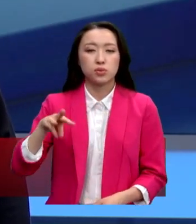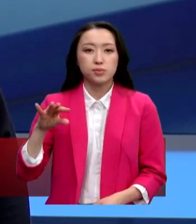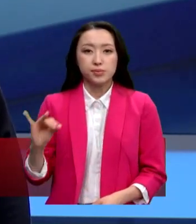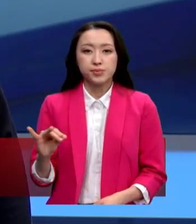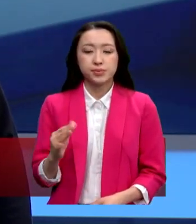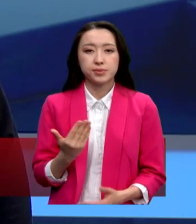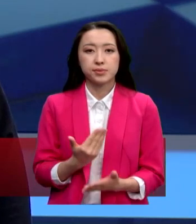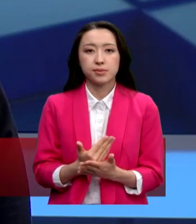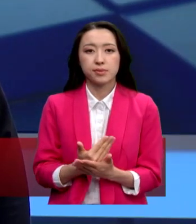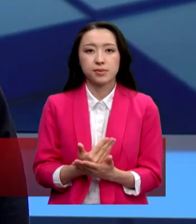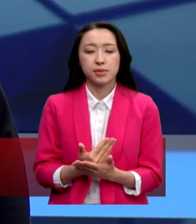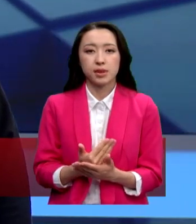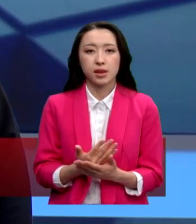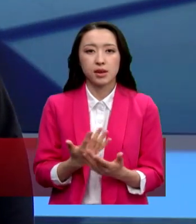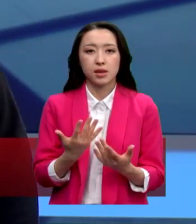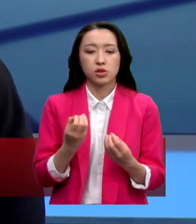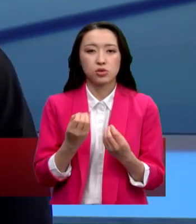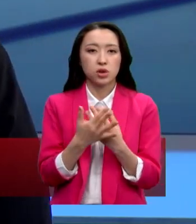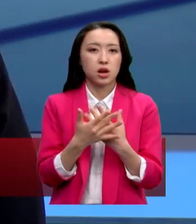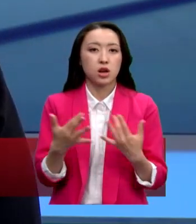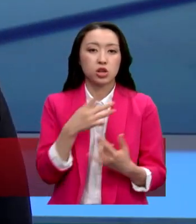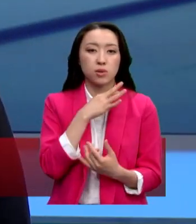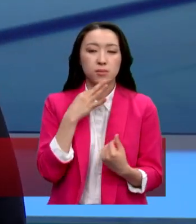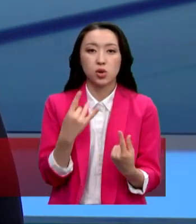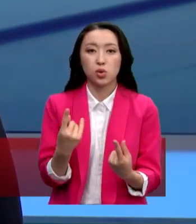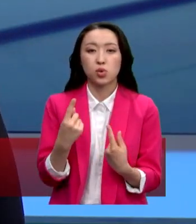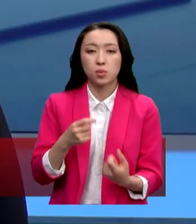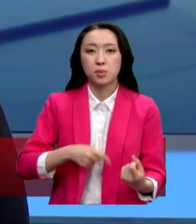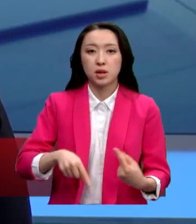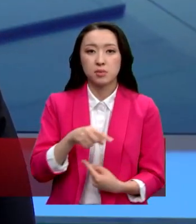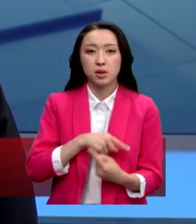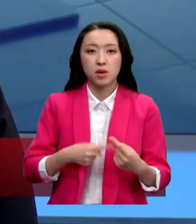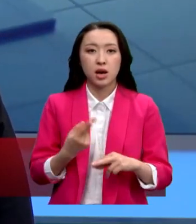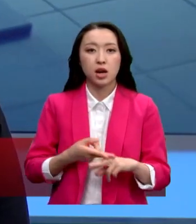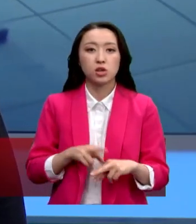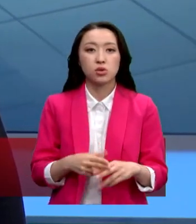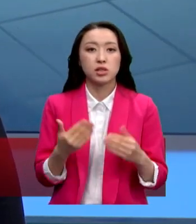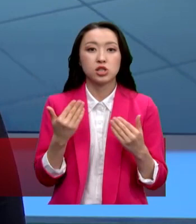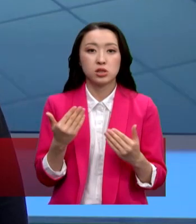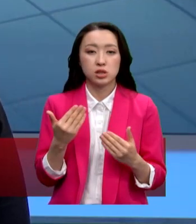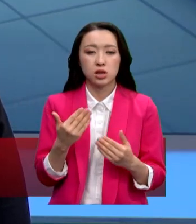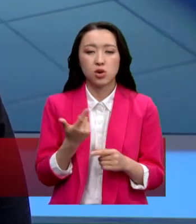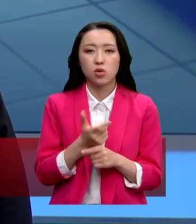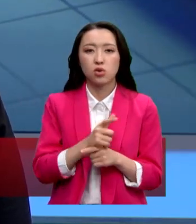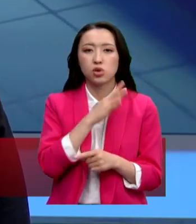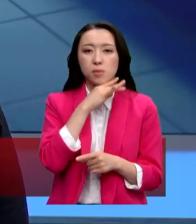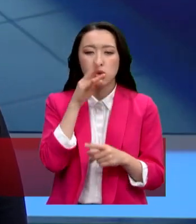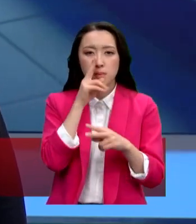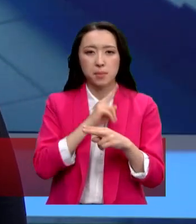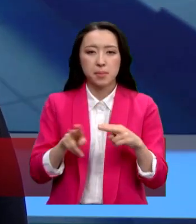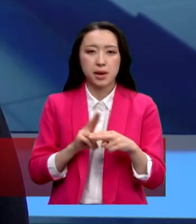Group, там, я не знаю, очень много крупных предпринимателей, которые сейчас терпят очень большие